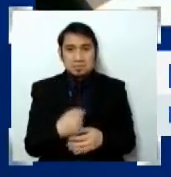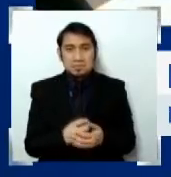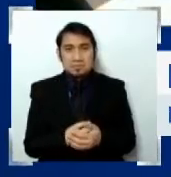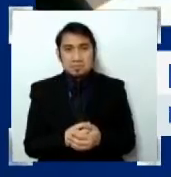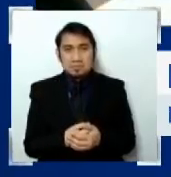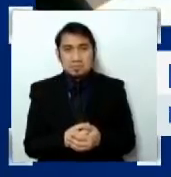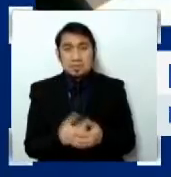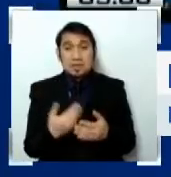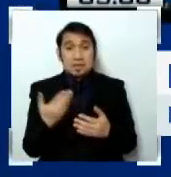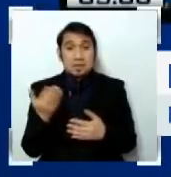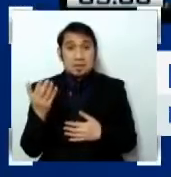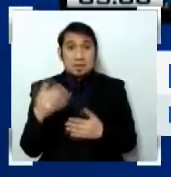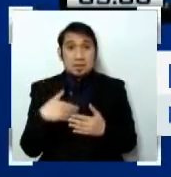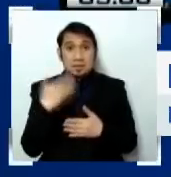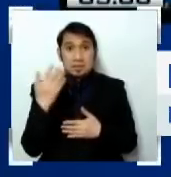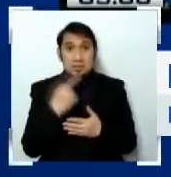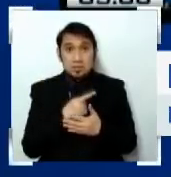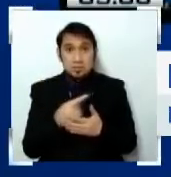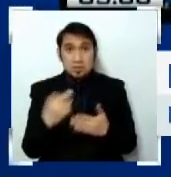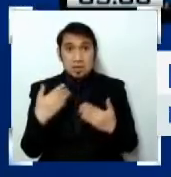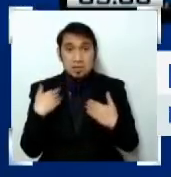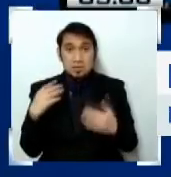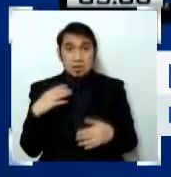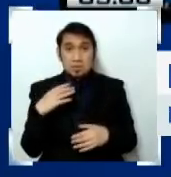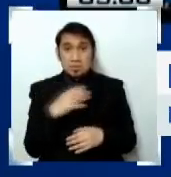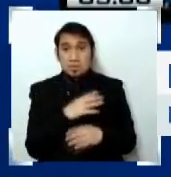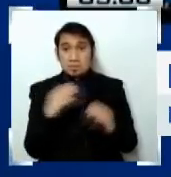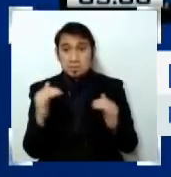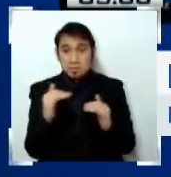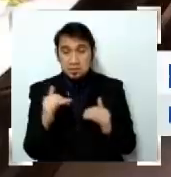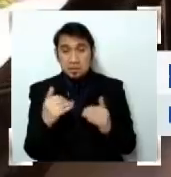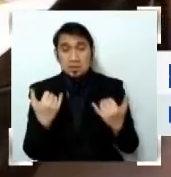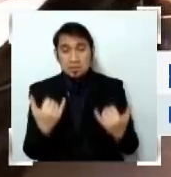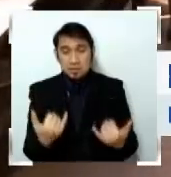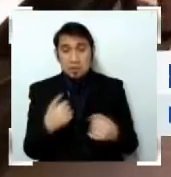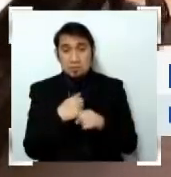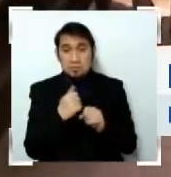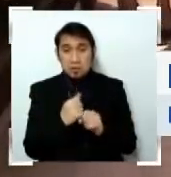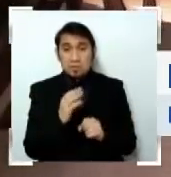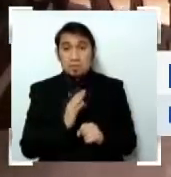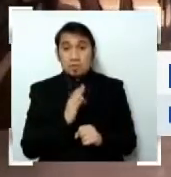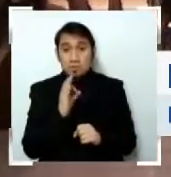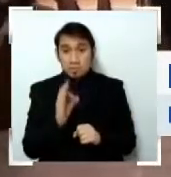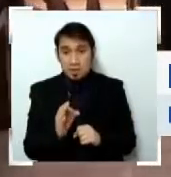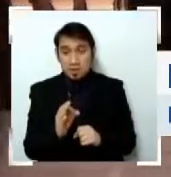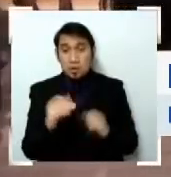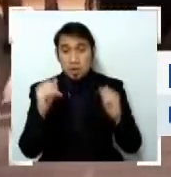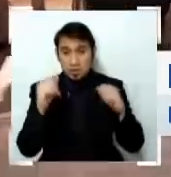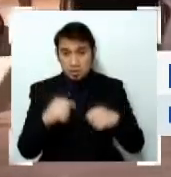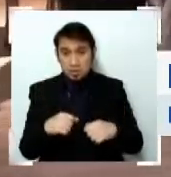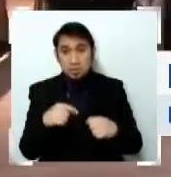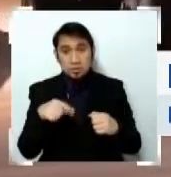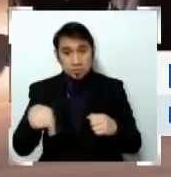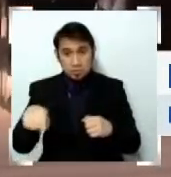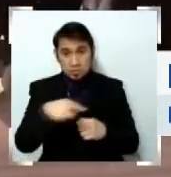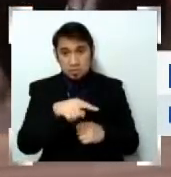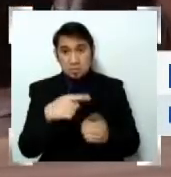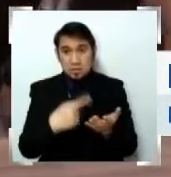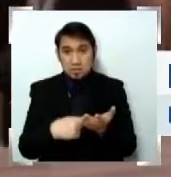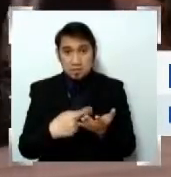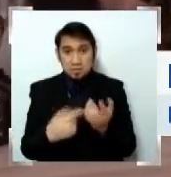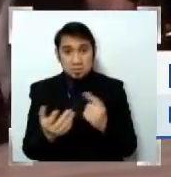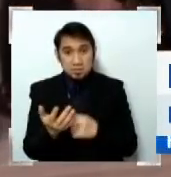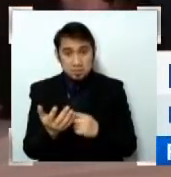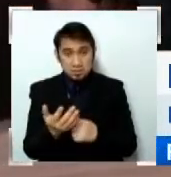at general assembly ang PDP Laban para gawing formal ang mga napag-usapan sa pulong. Binanggit ng Pangulo sa mga kasamahan na may hidwaan sa kanilang